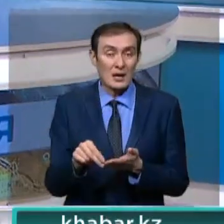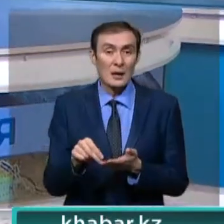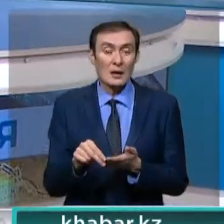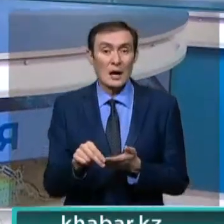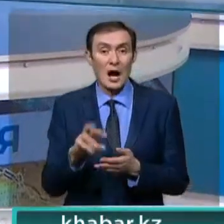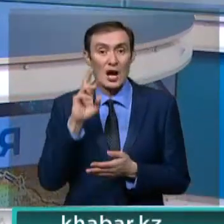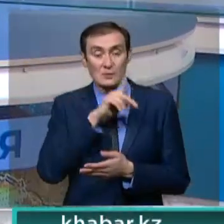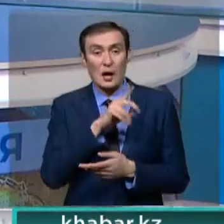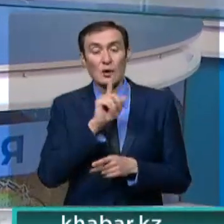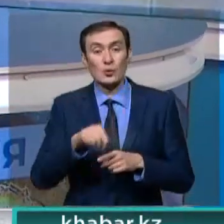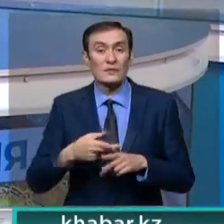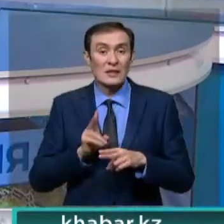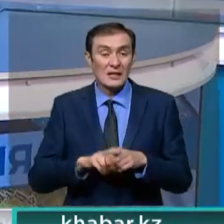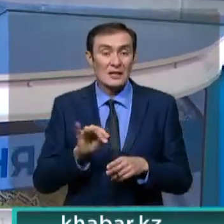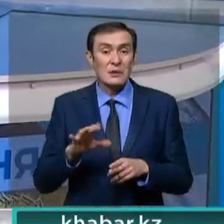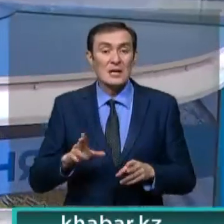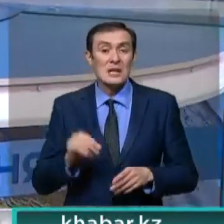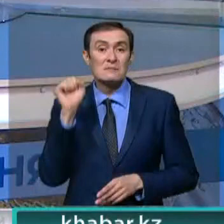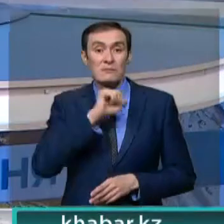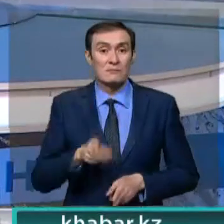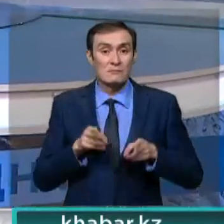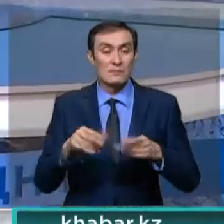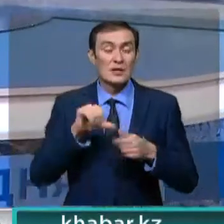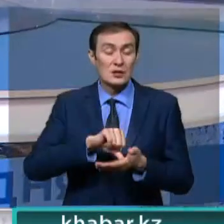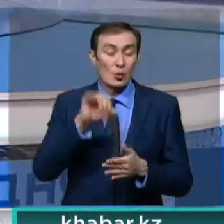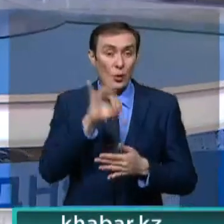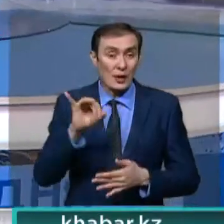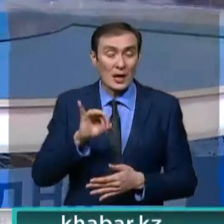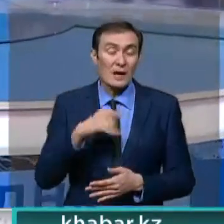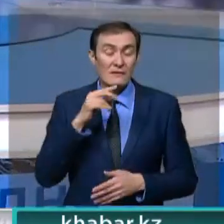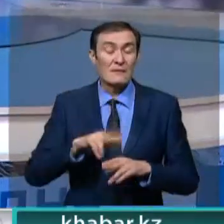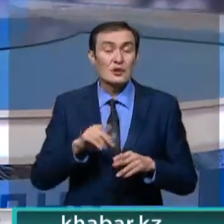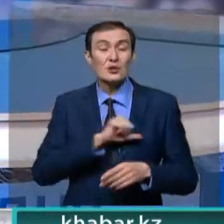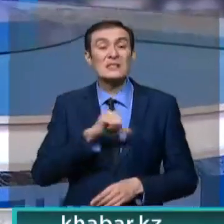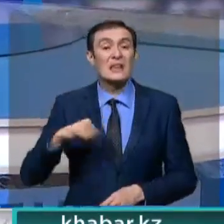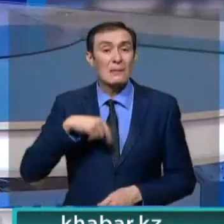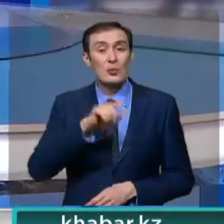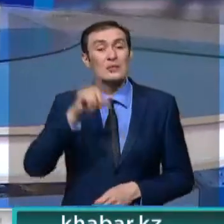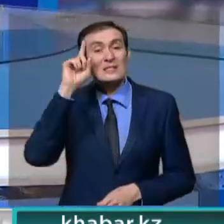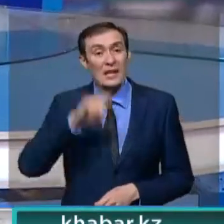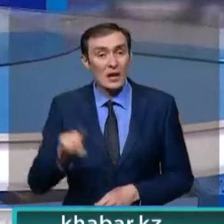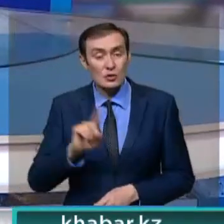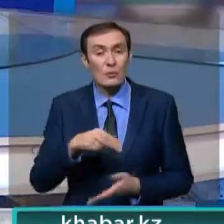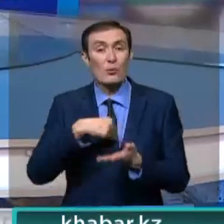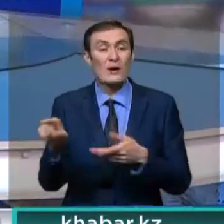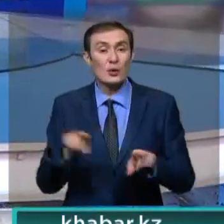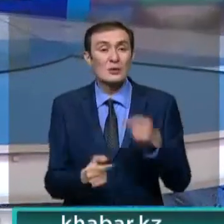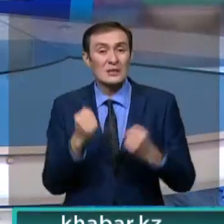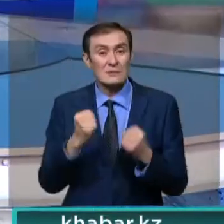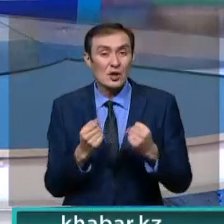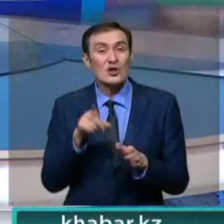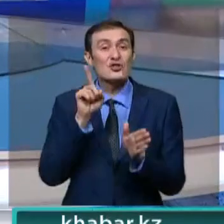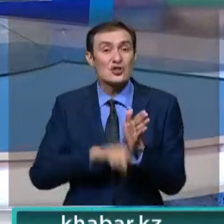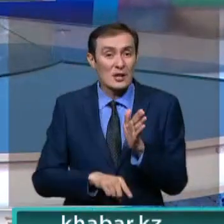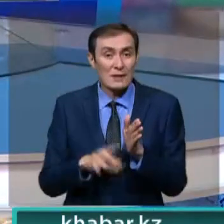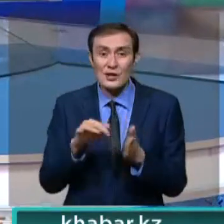мешке, а некоторые коты еще и с криминальным прошлым. И вот в МВД же отмечают, граждане знали, на что шли, приобретая транспорт, пусть и